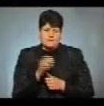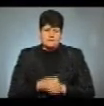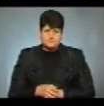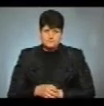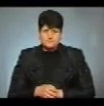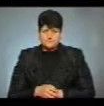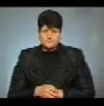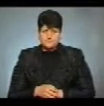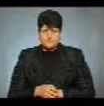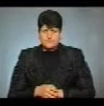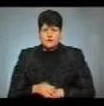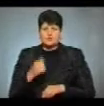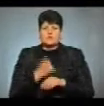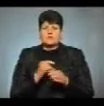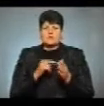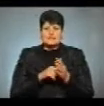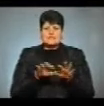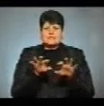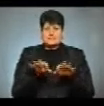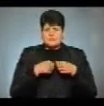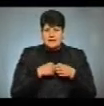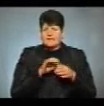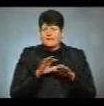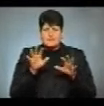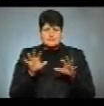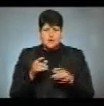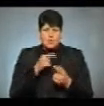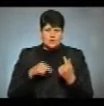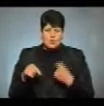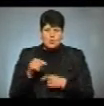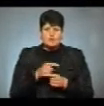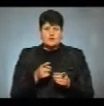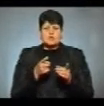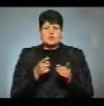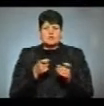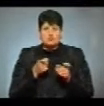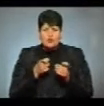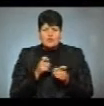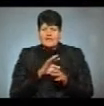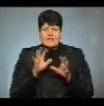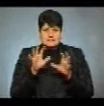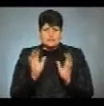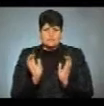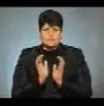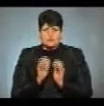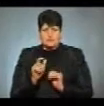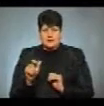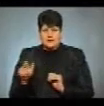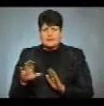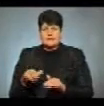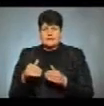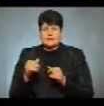Основна мета даного заходу – вилучити із незаконного обігу зброю, яка незаконно зберігалася у громадян, та